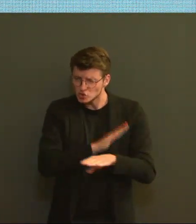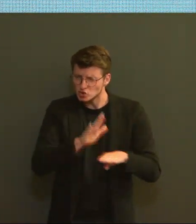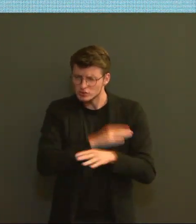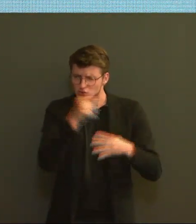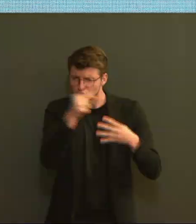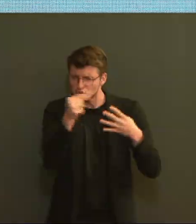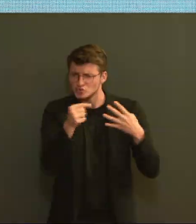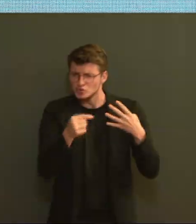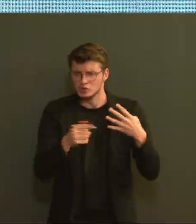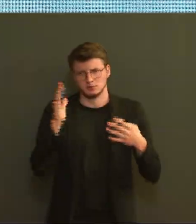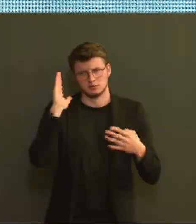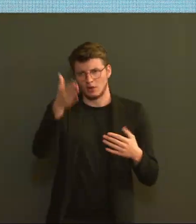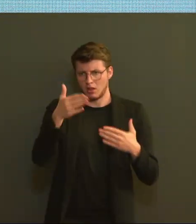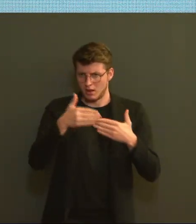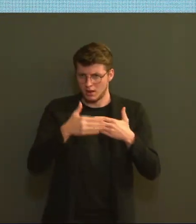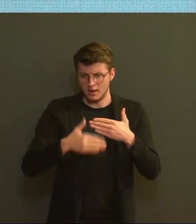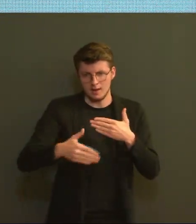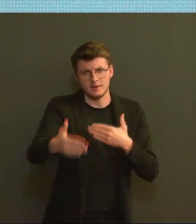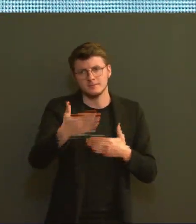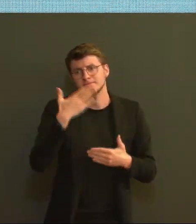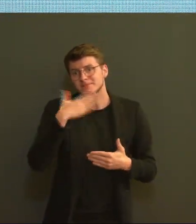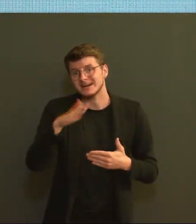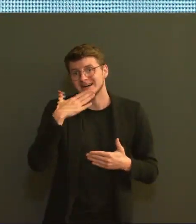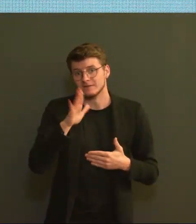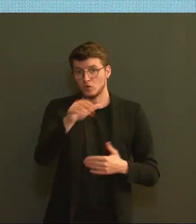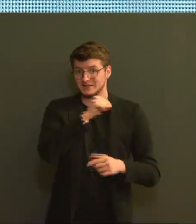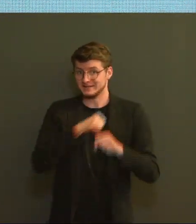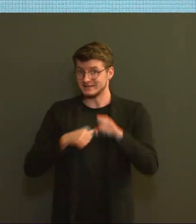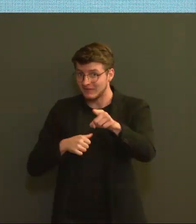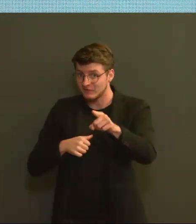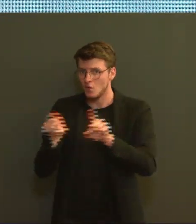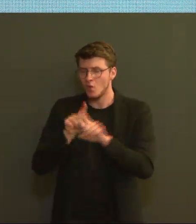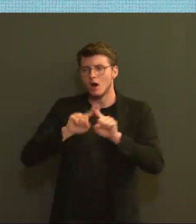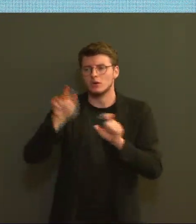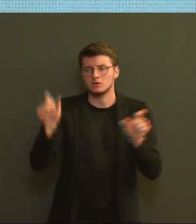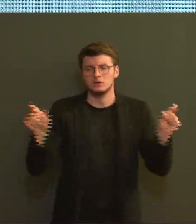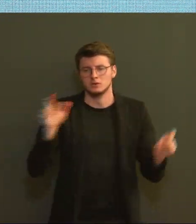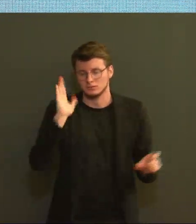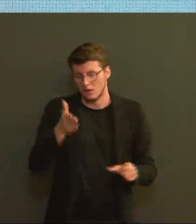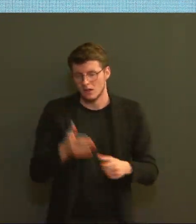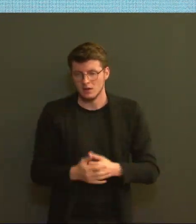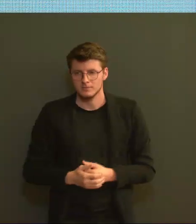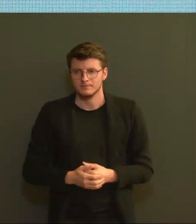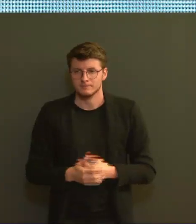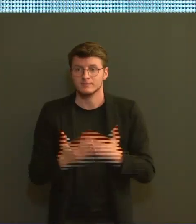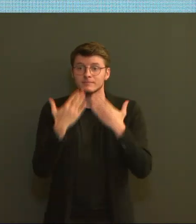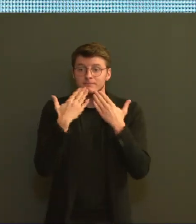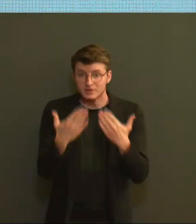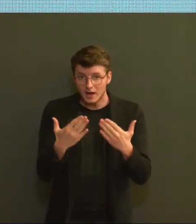een groot verschil voor uzelf en voor de mensen rondom u. Dank u.